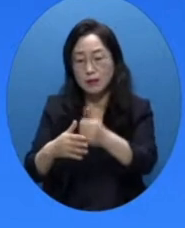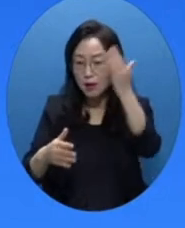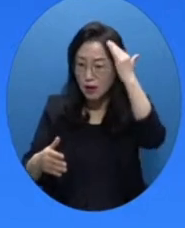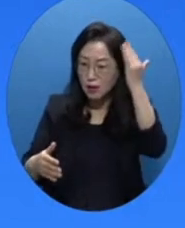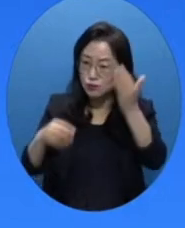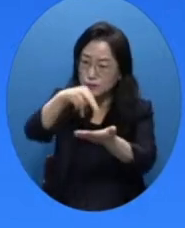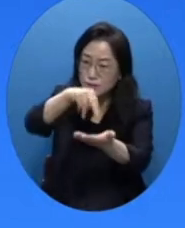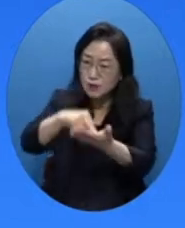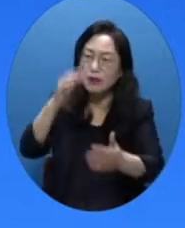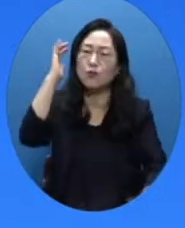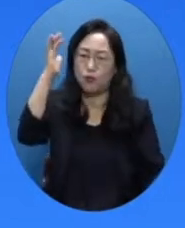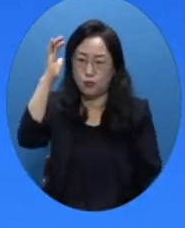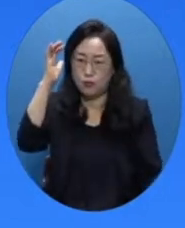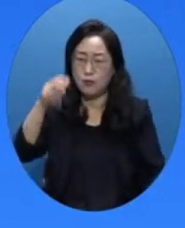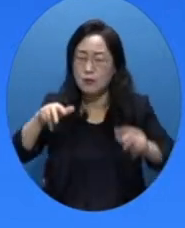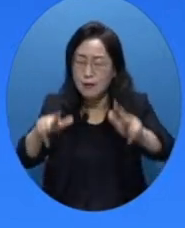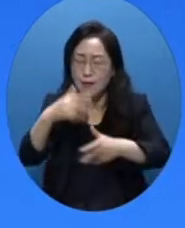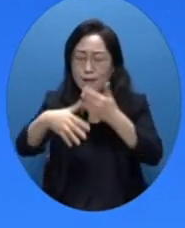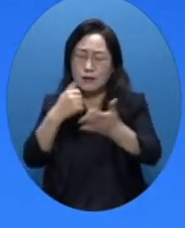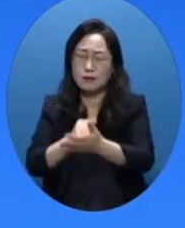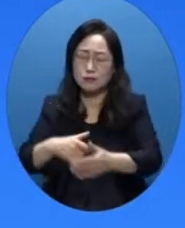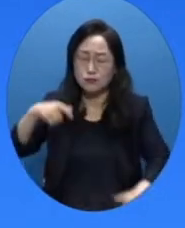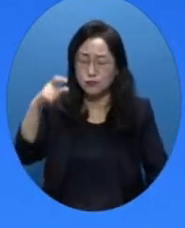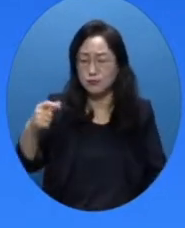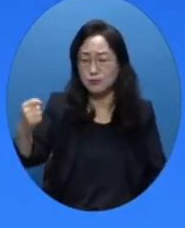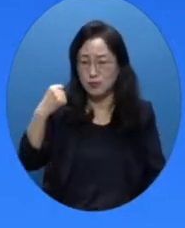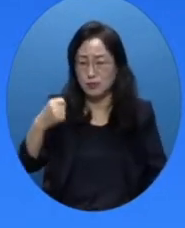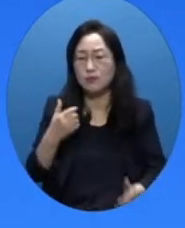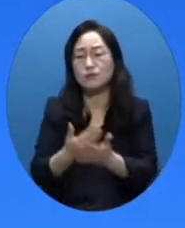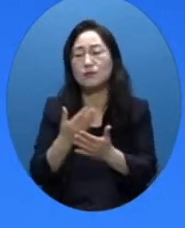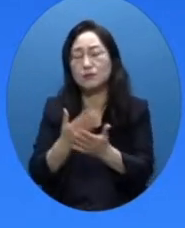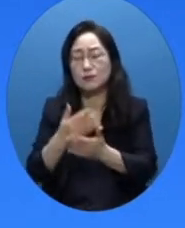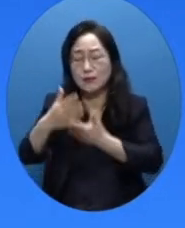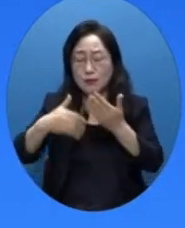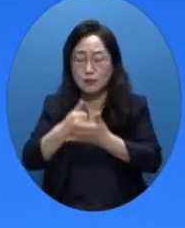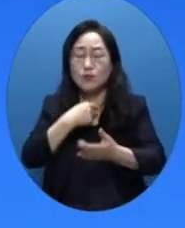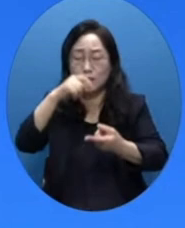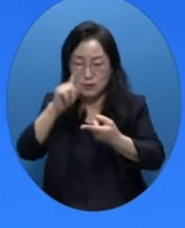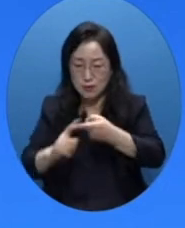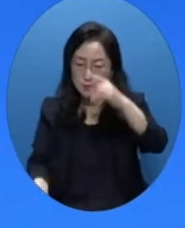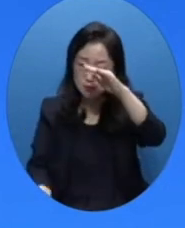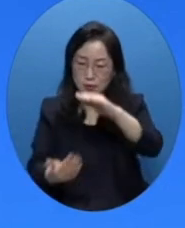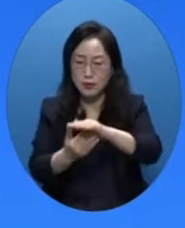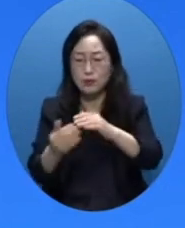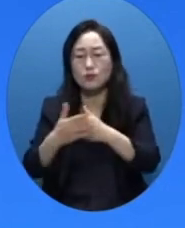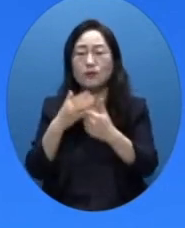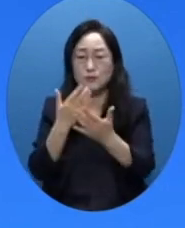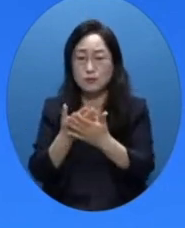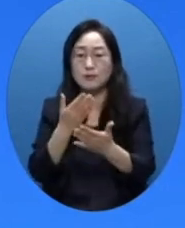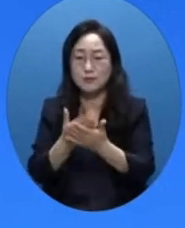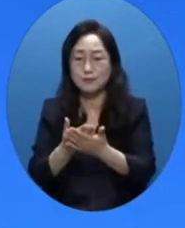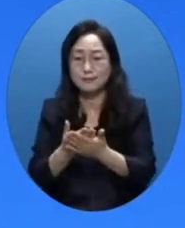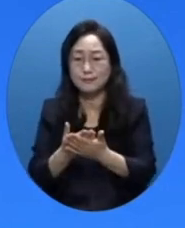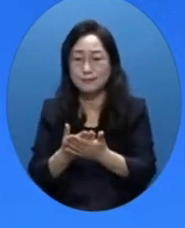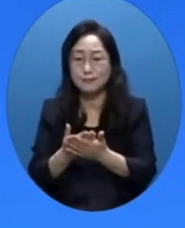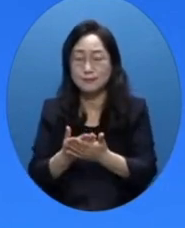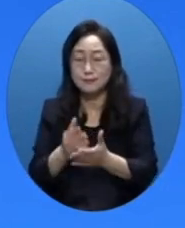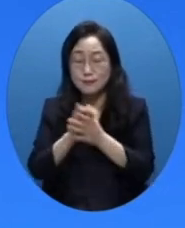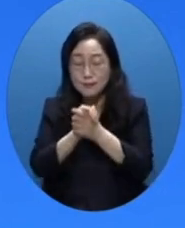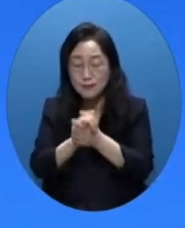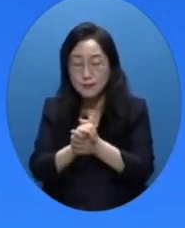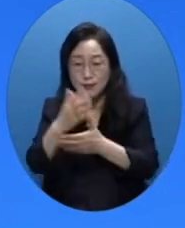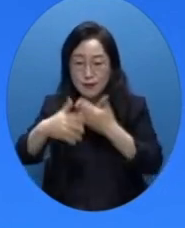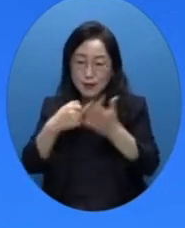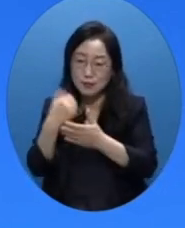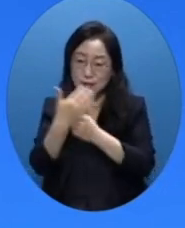있는데 하나님, 우리 대한민국이 굳건히 서서 하나님의 위대한 역사를 이루는 우리나라 되게 하여 주시옵소서. 기도할 때 하나님의